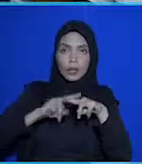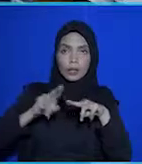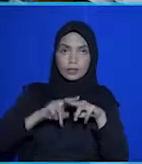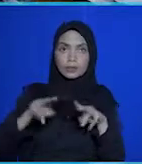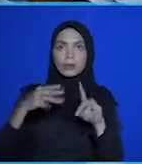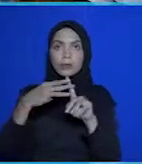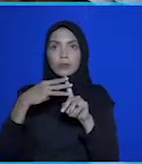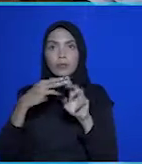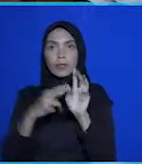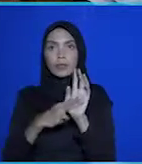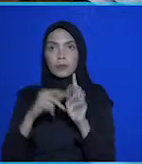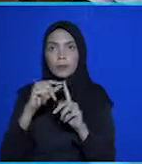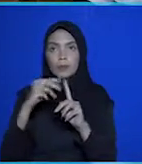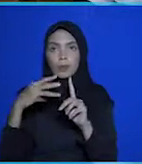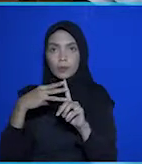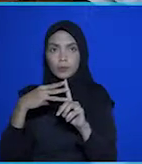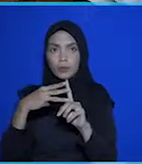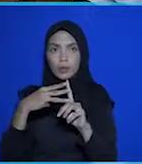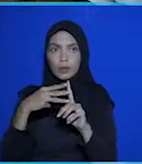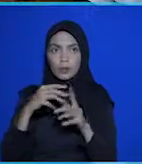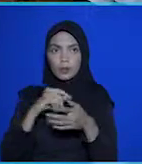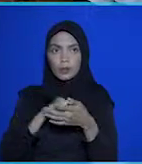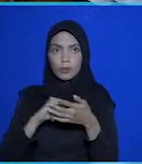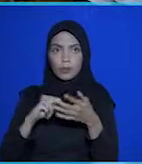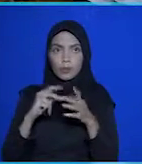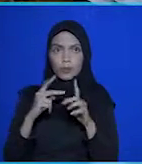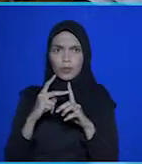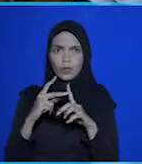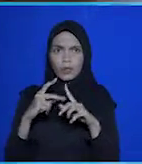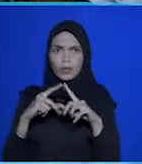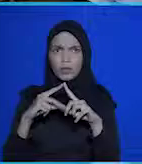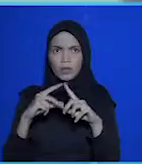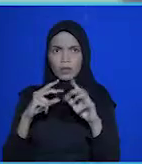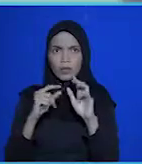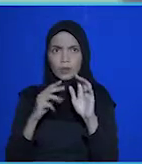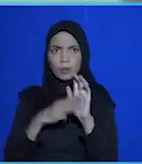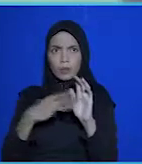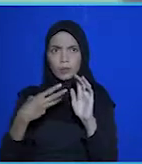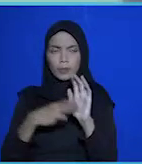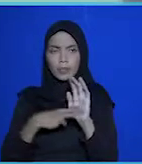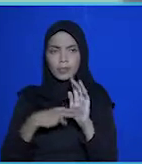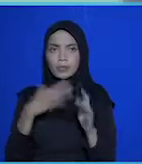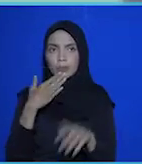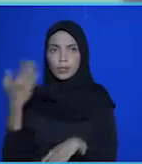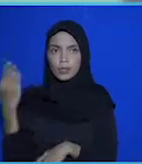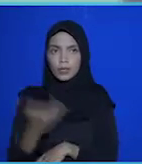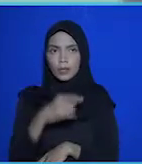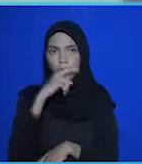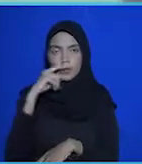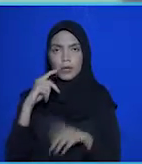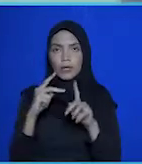BNPB. Kami persilahkan Pak Harmensah atau Pak Harmen. Selamat datang Pak Harmen.